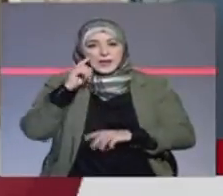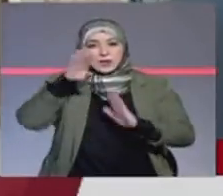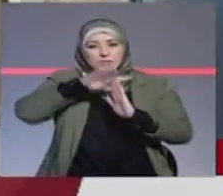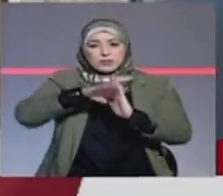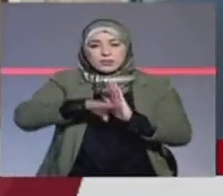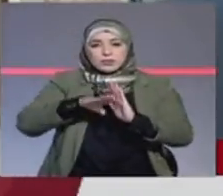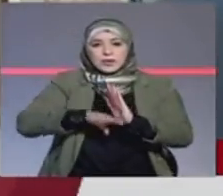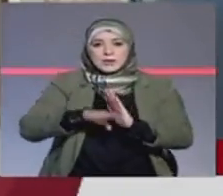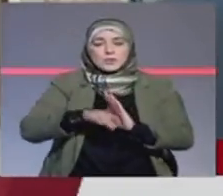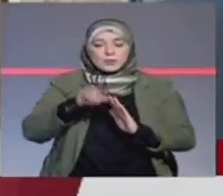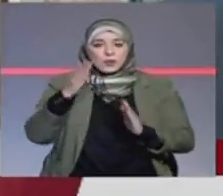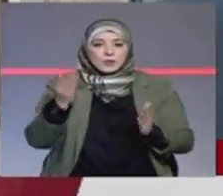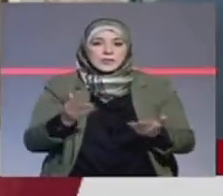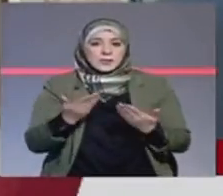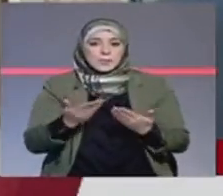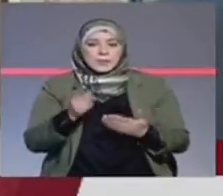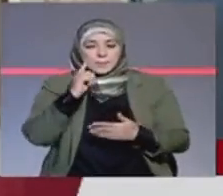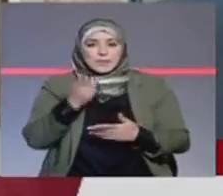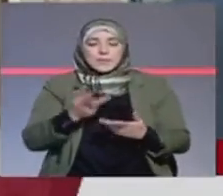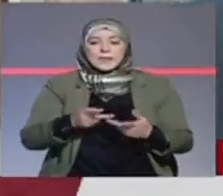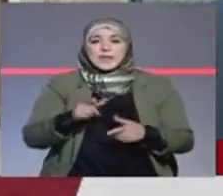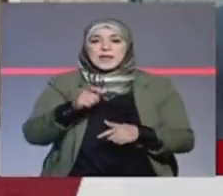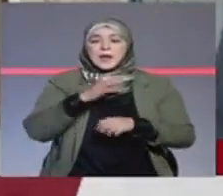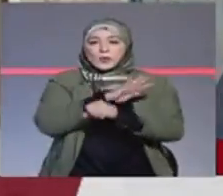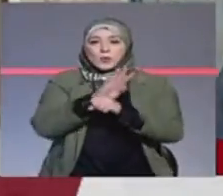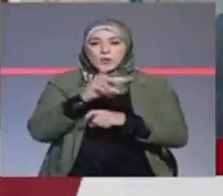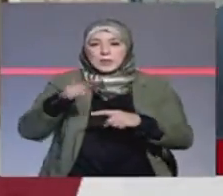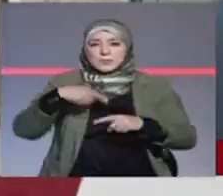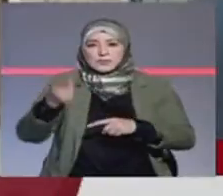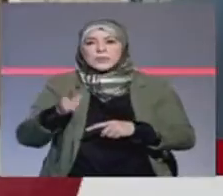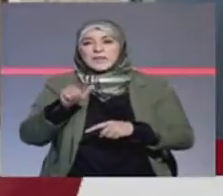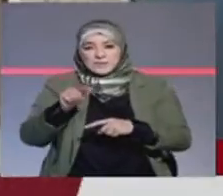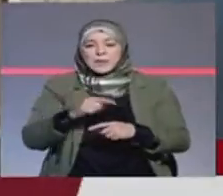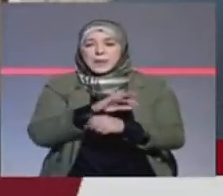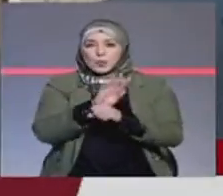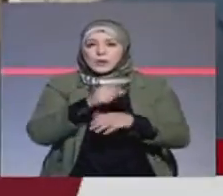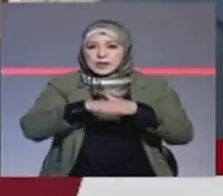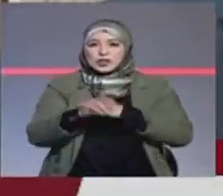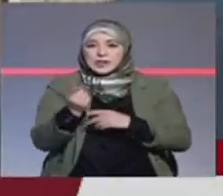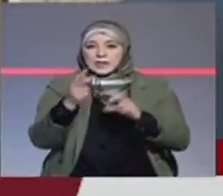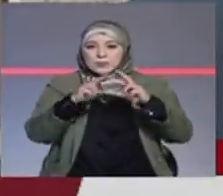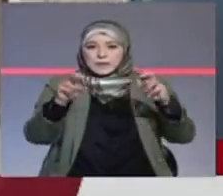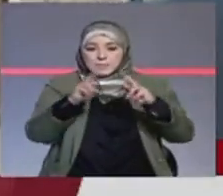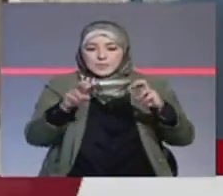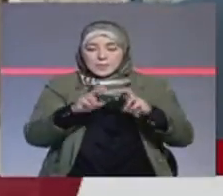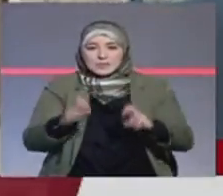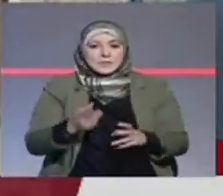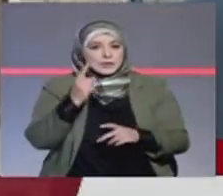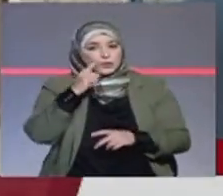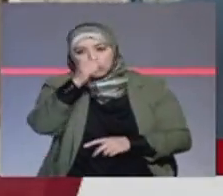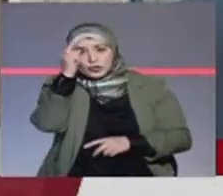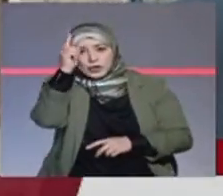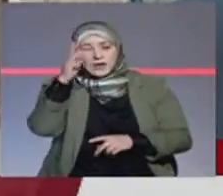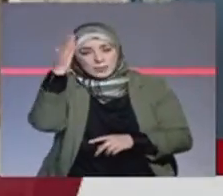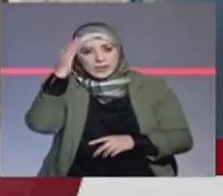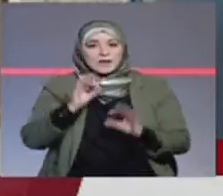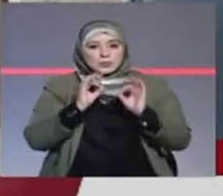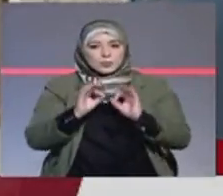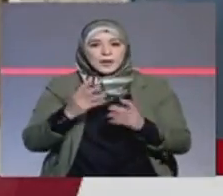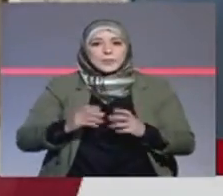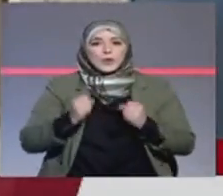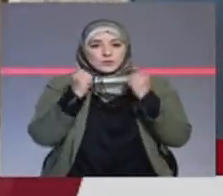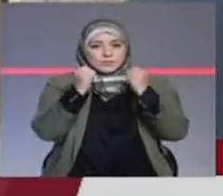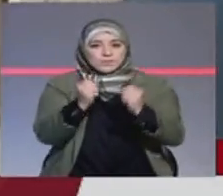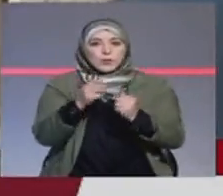نقصت ألور كو ليبيديمي كثرت، دونك ثم أنوتر فاريون شنو هنا نبحثوا عليه وإن شاء الله بالطاقات التونسية